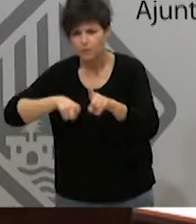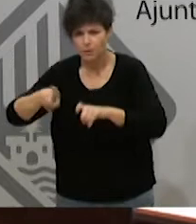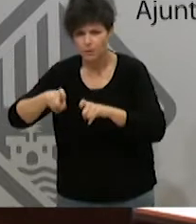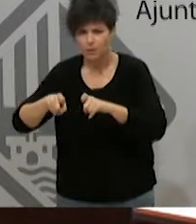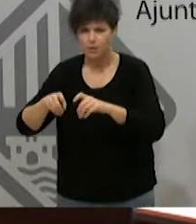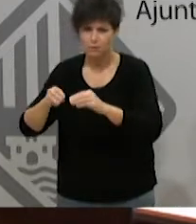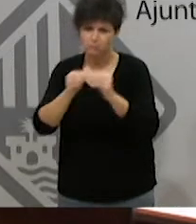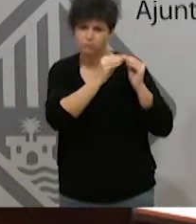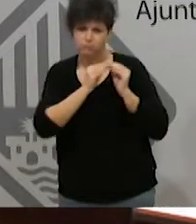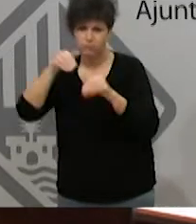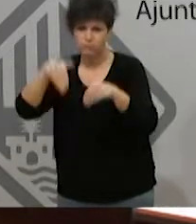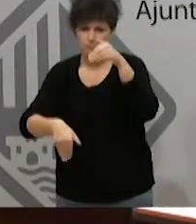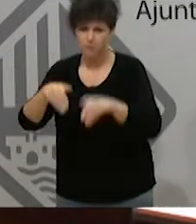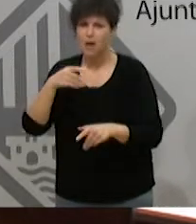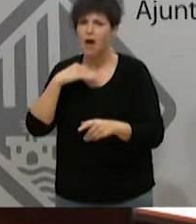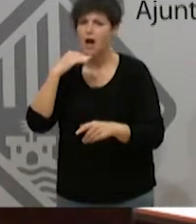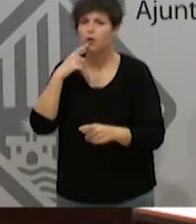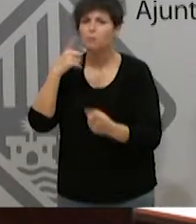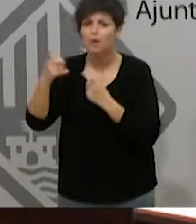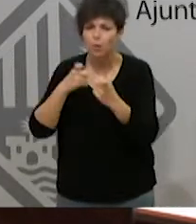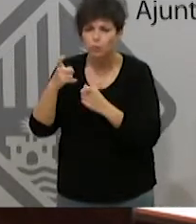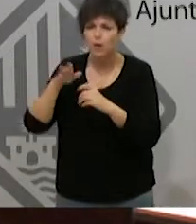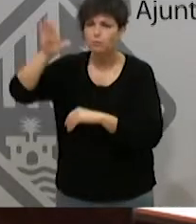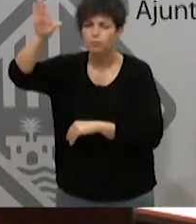unanimitat. Prets i preguntes?